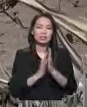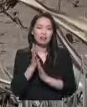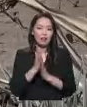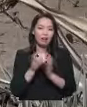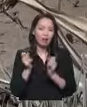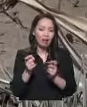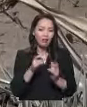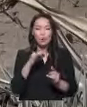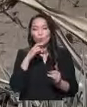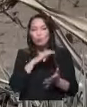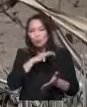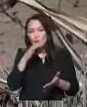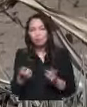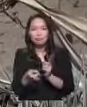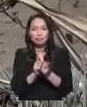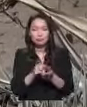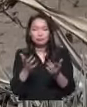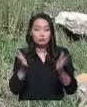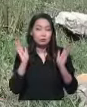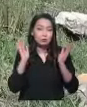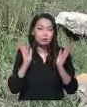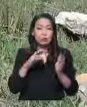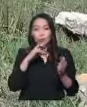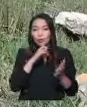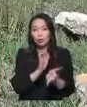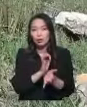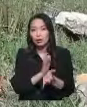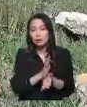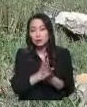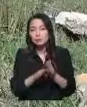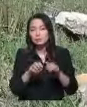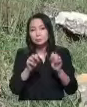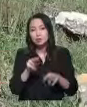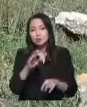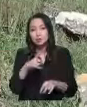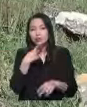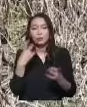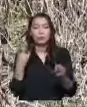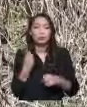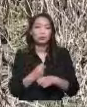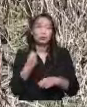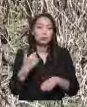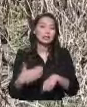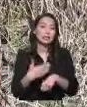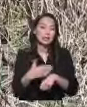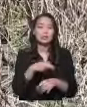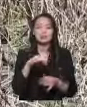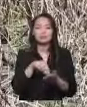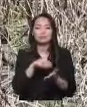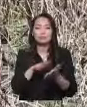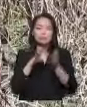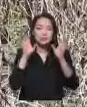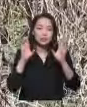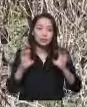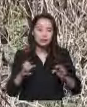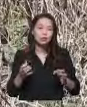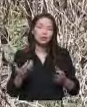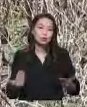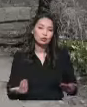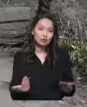мусор, превращая их в стихийные свалки. Специалисты по ЧС говорят, что необходимо ужесточить наказание и прописать в